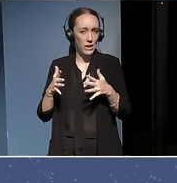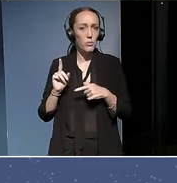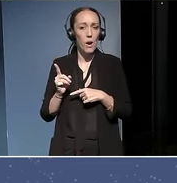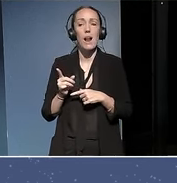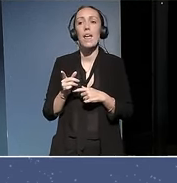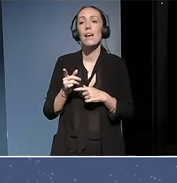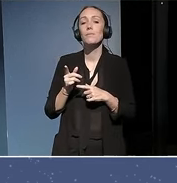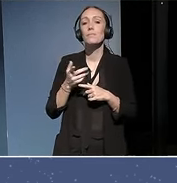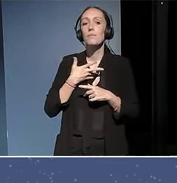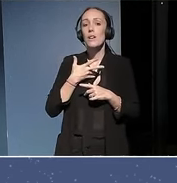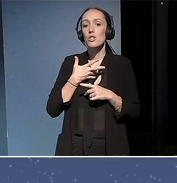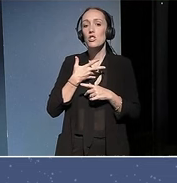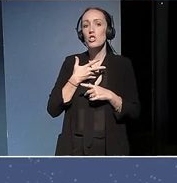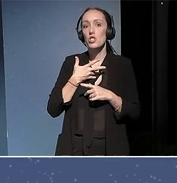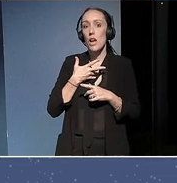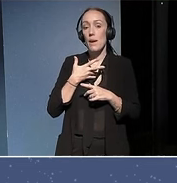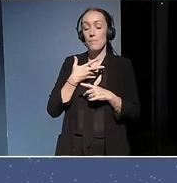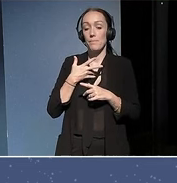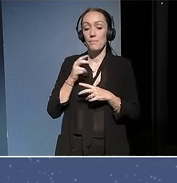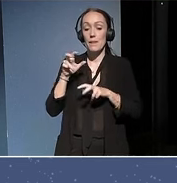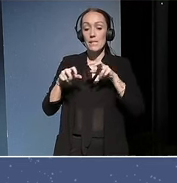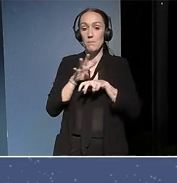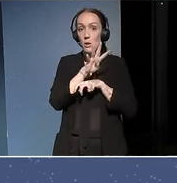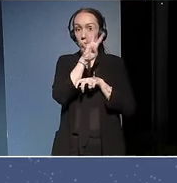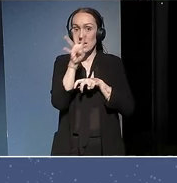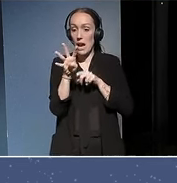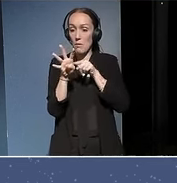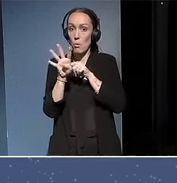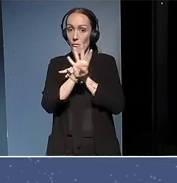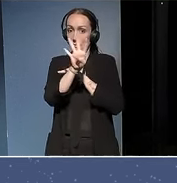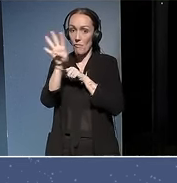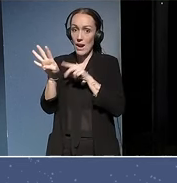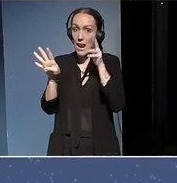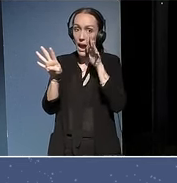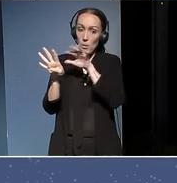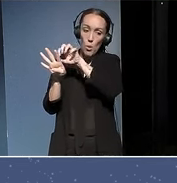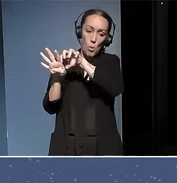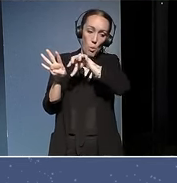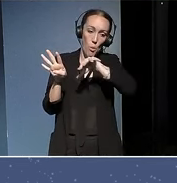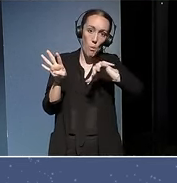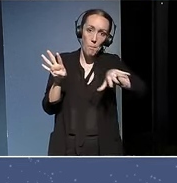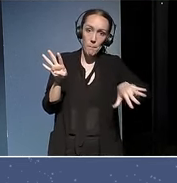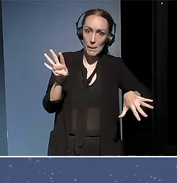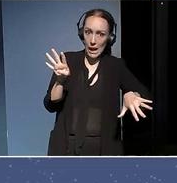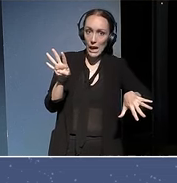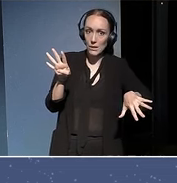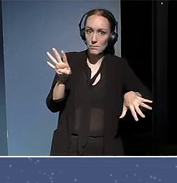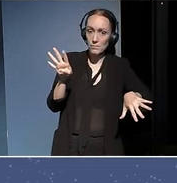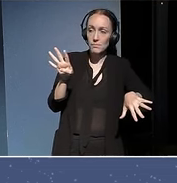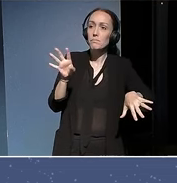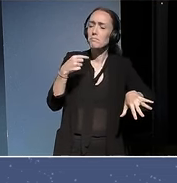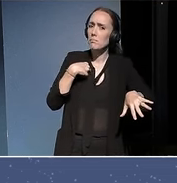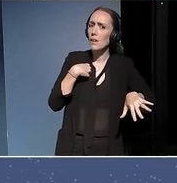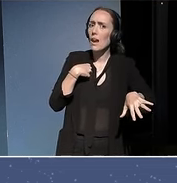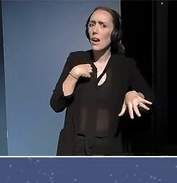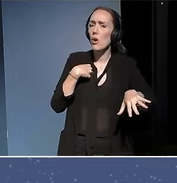sole fa ombra nell fa ombra nell'acqua questo perché io avevo visto nell' avang e nei documentari che